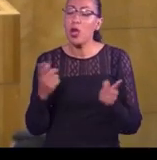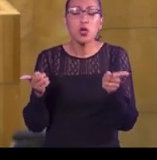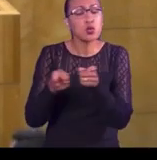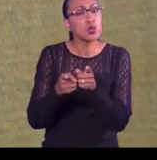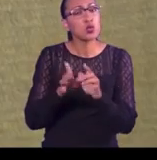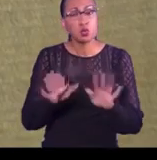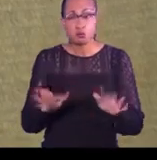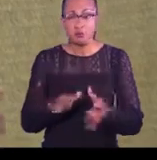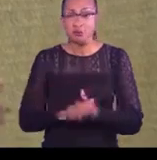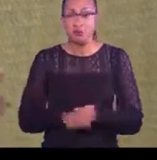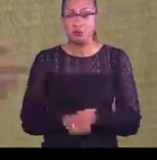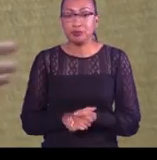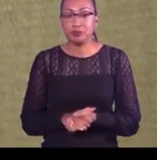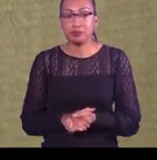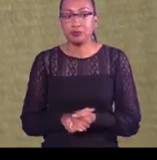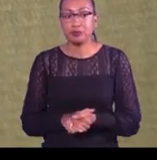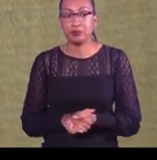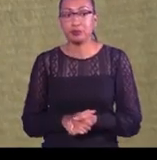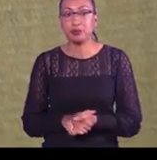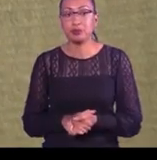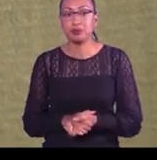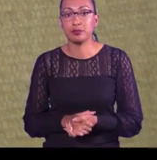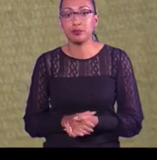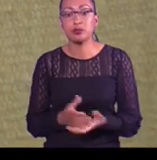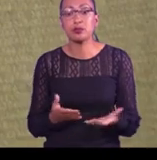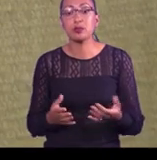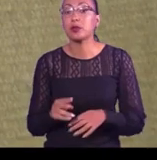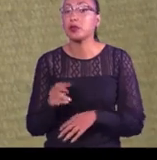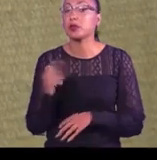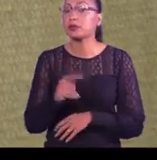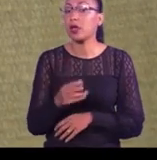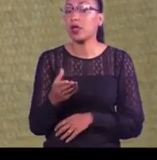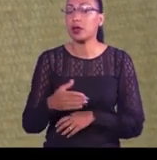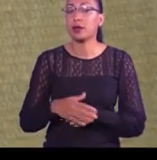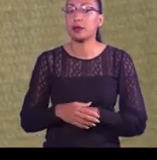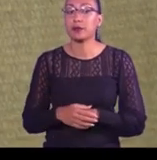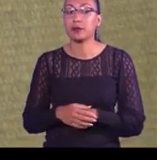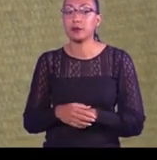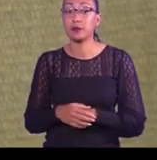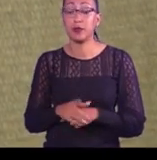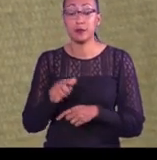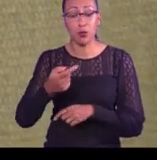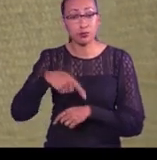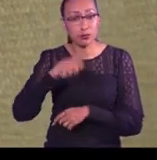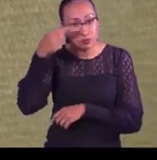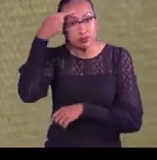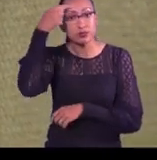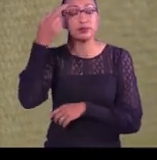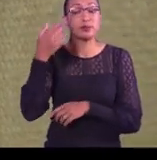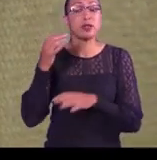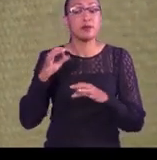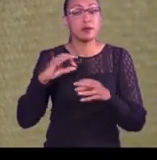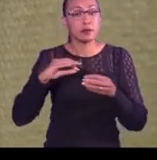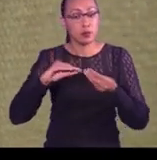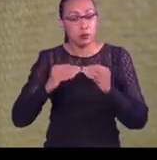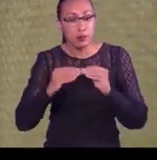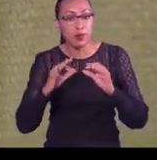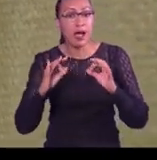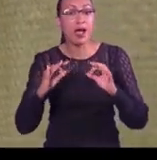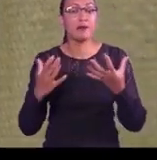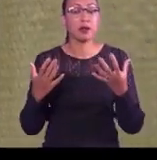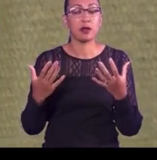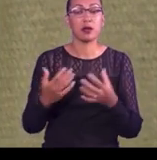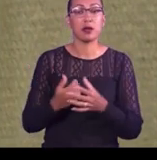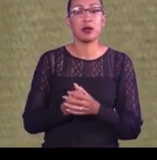mais honnêtement, je pense qu'il faut qu'on soit tous conscients qu'il y a un problème dans les